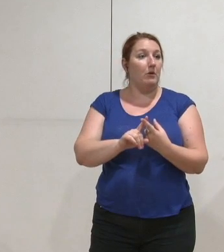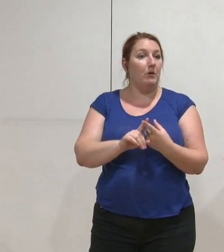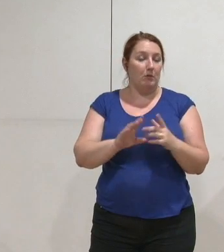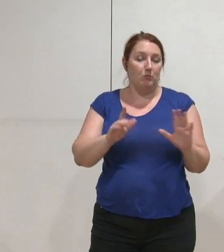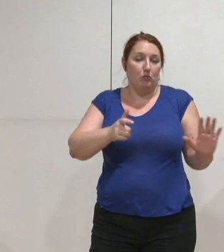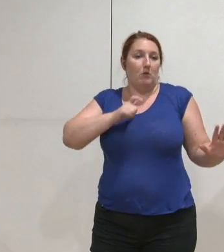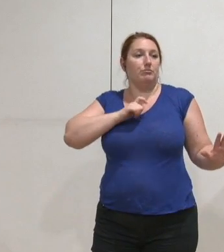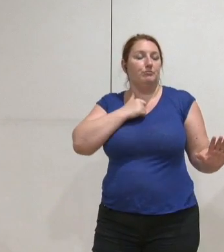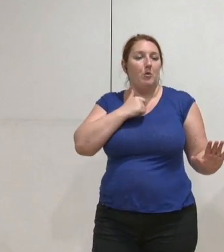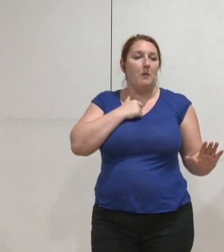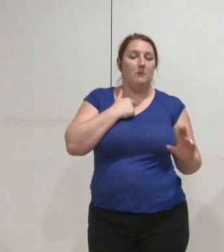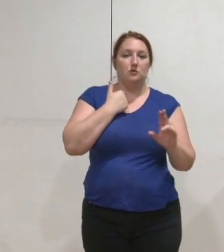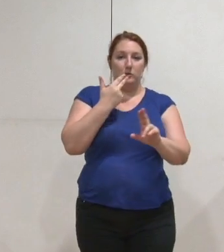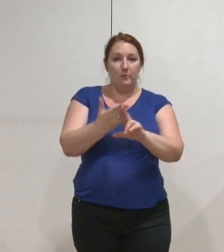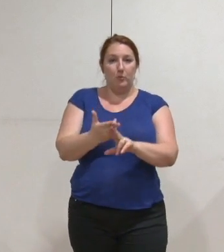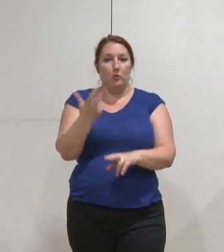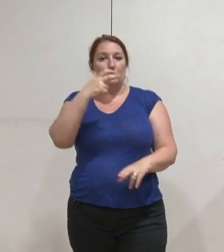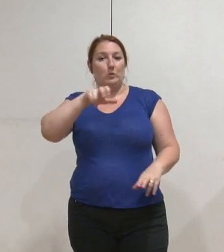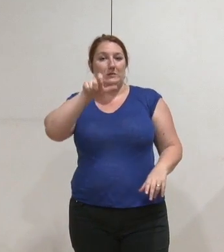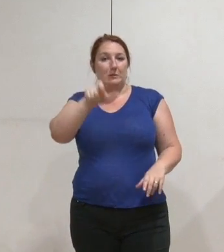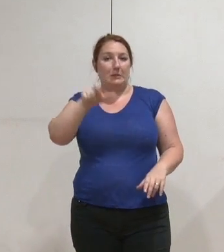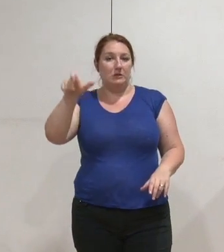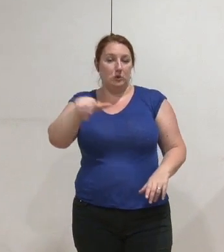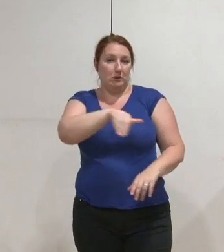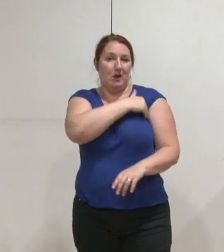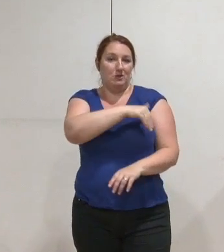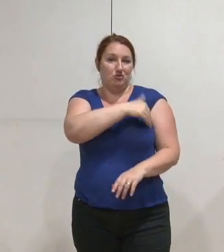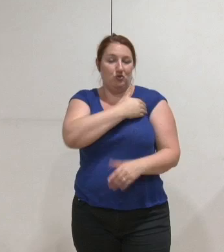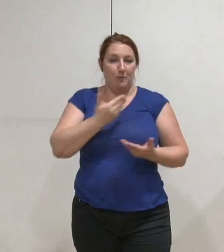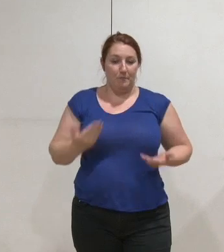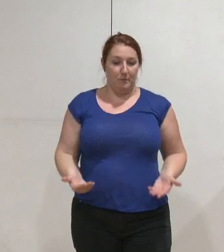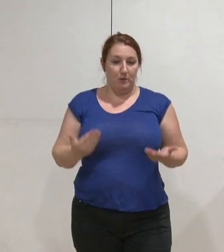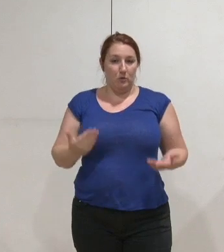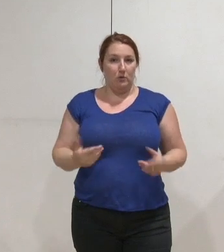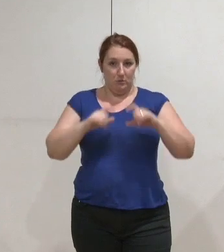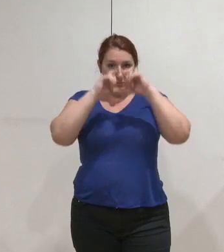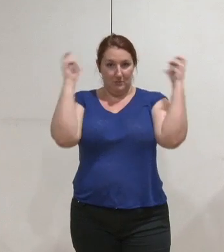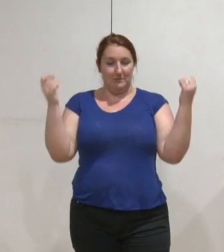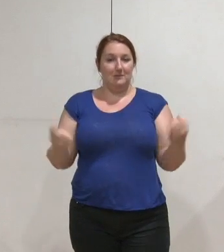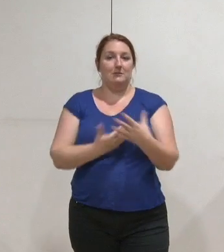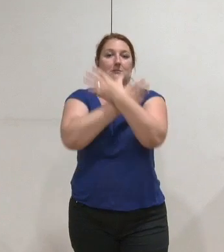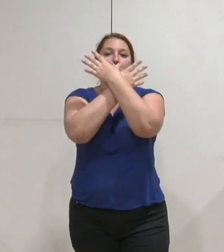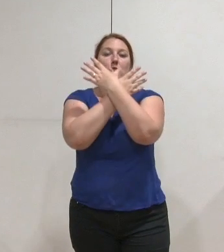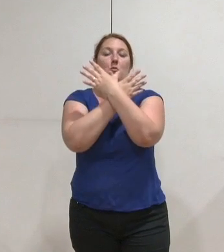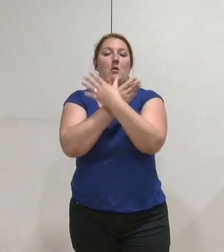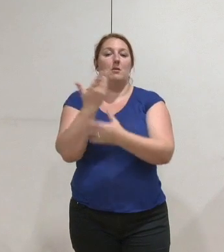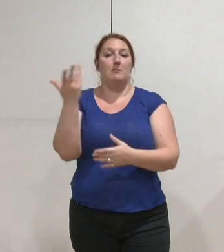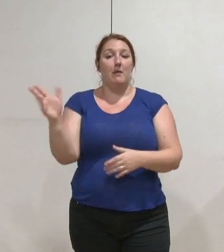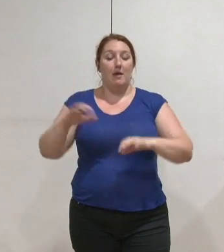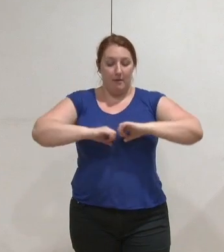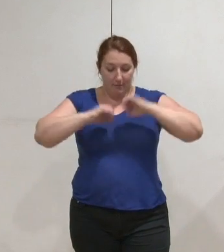je le rappelle il y a 300 agents qui sont maintenant des salariés de la métropole mais sur ces 300 il y a